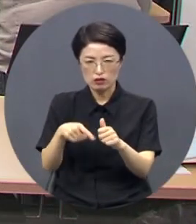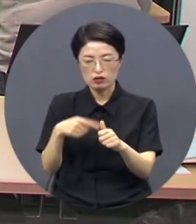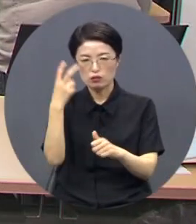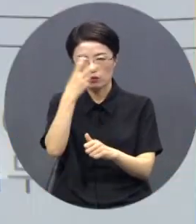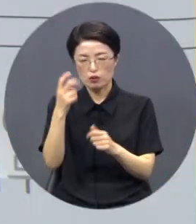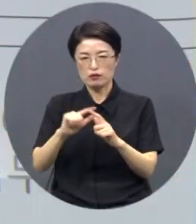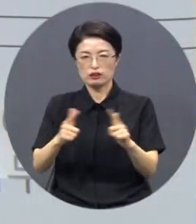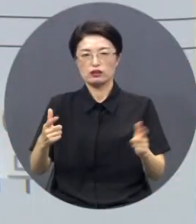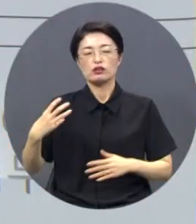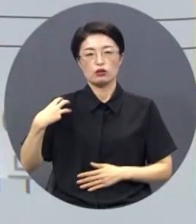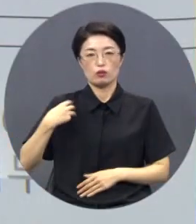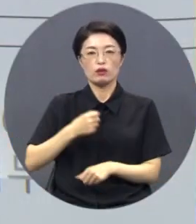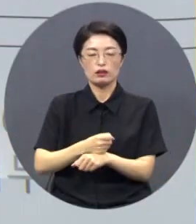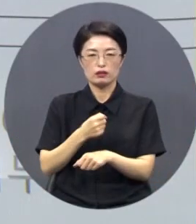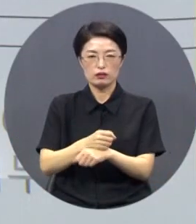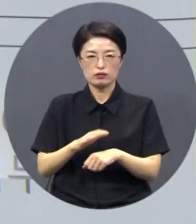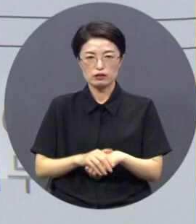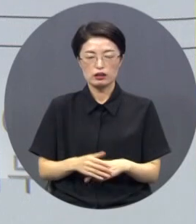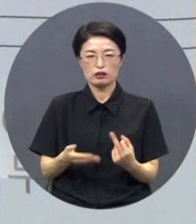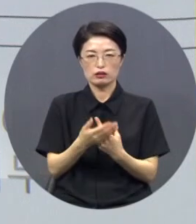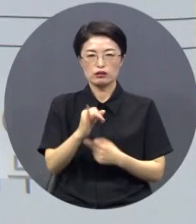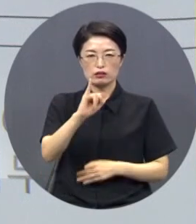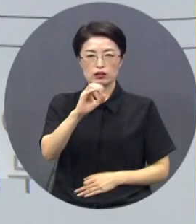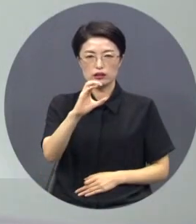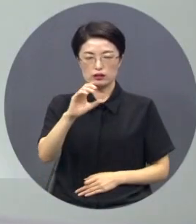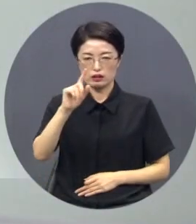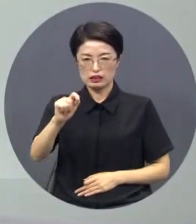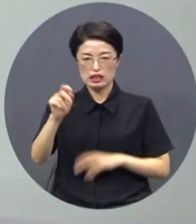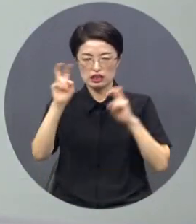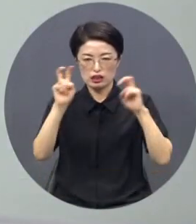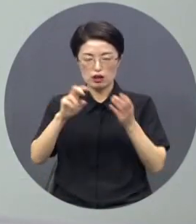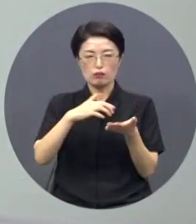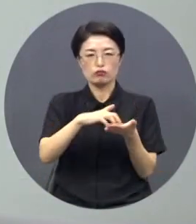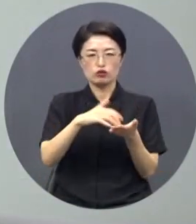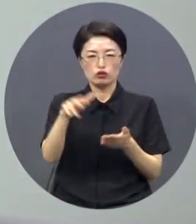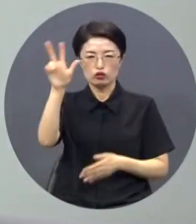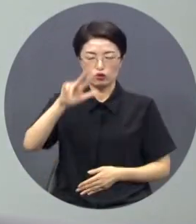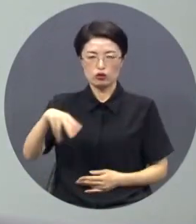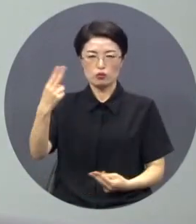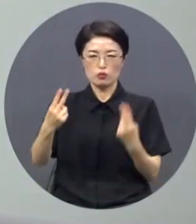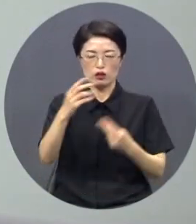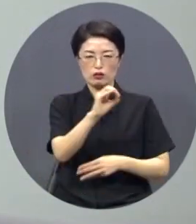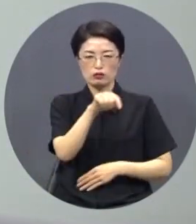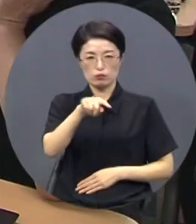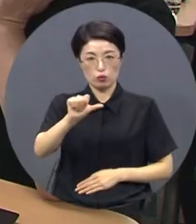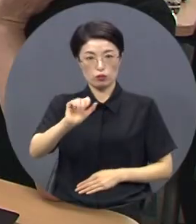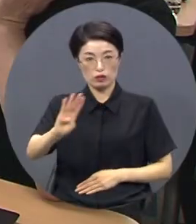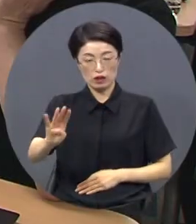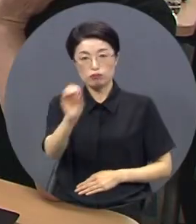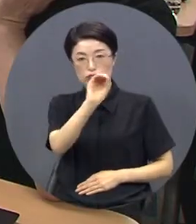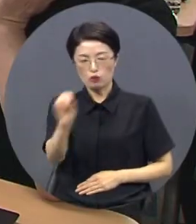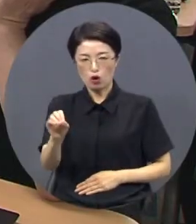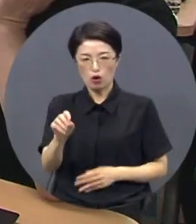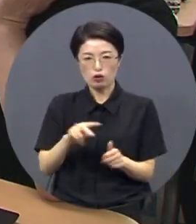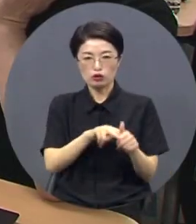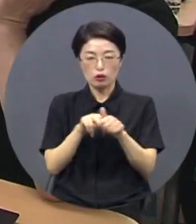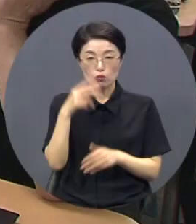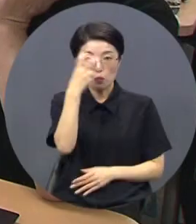됩니다. 제주는 ICT 기업 수가 전국 대비 0.54%지만 정보 보호 기업